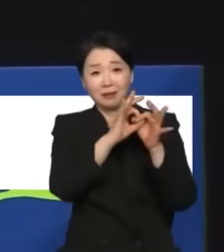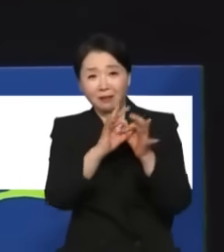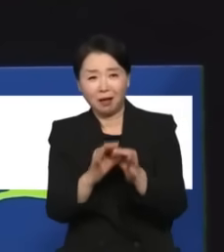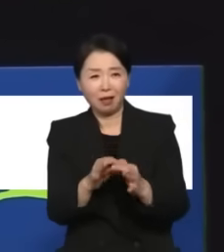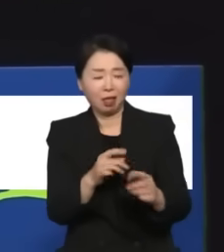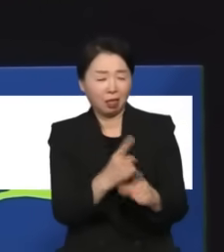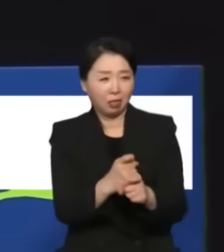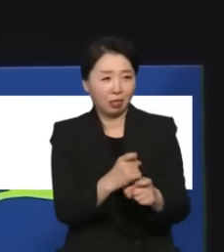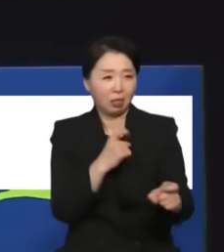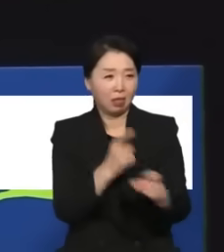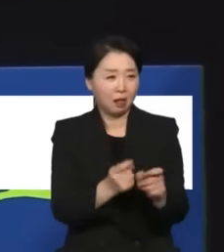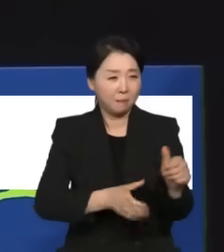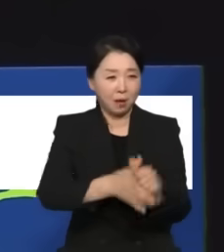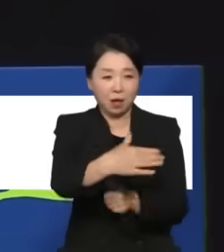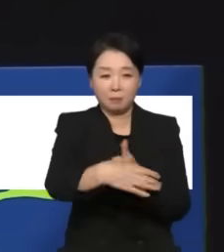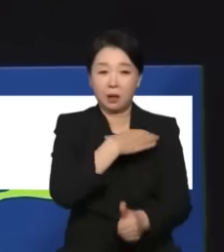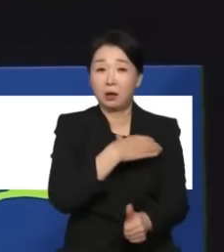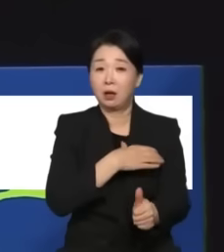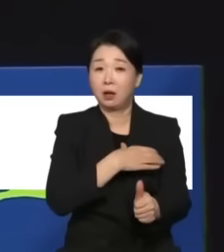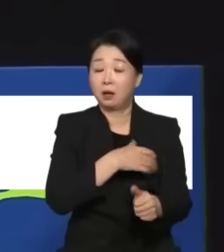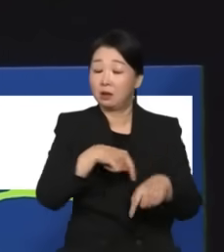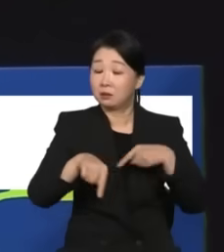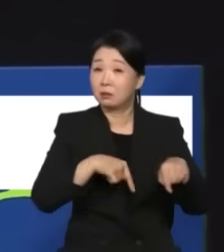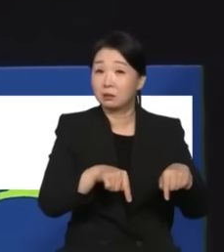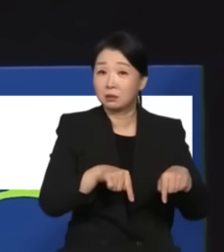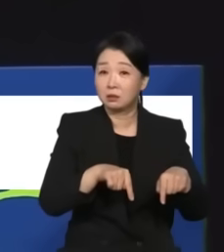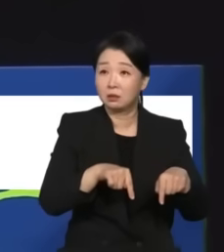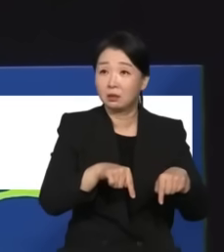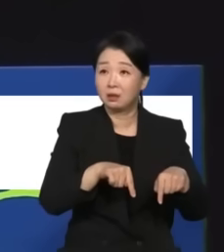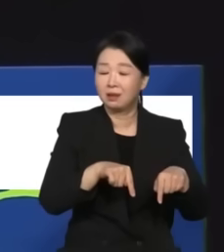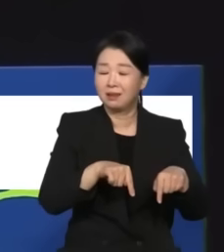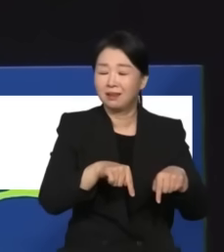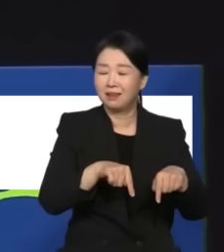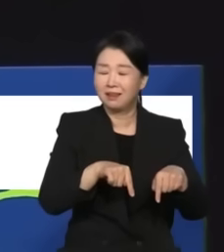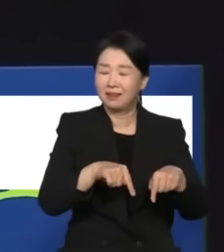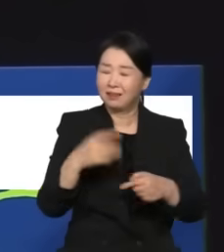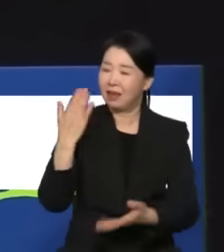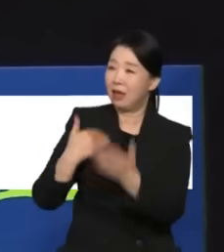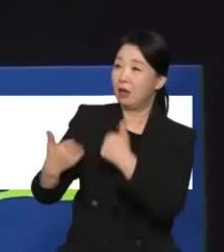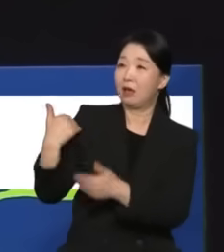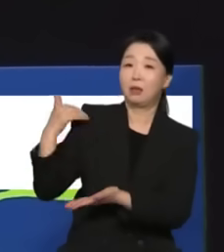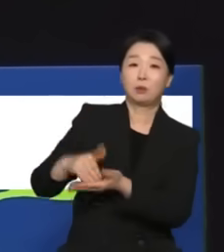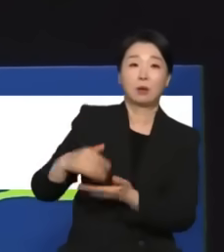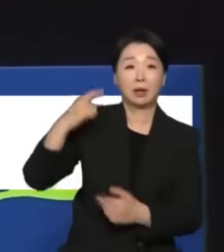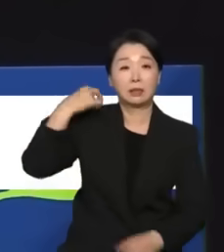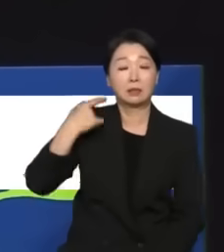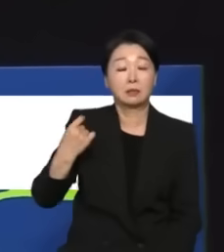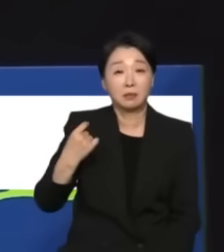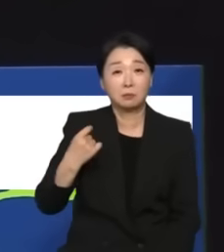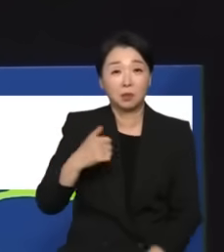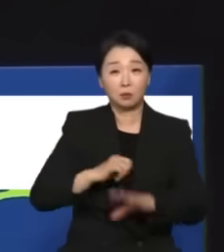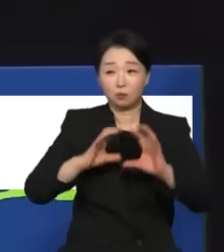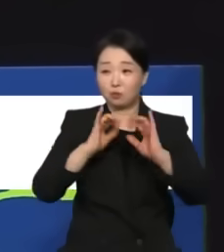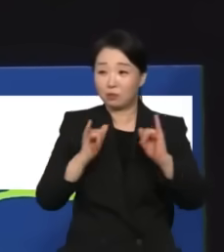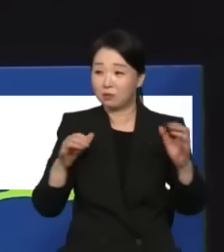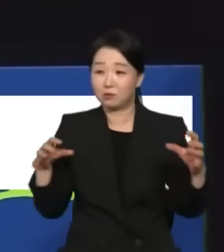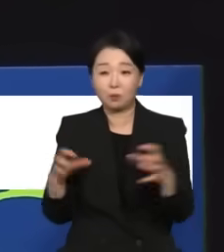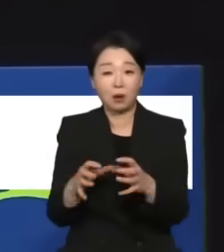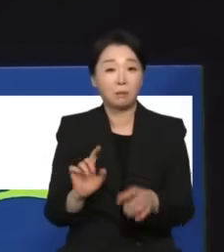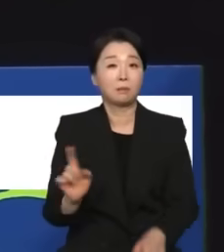적대와 보복의 정치, 극도로 편협한 이념의 정치로 국민 통합도